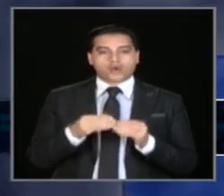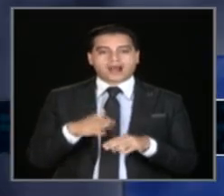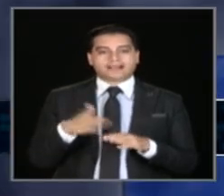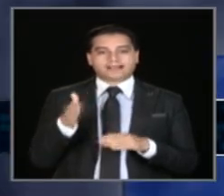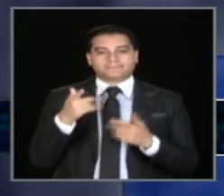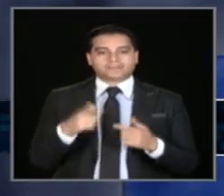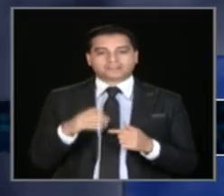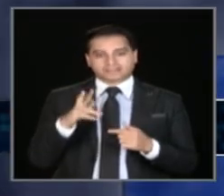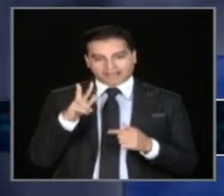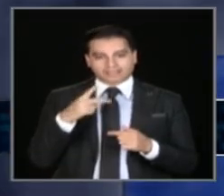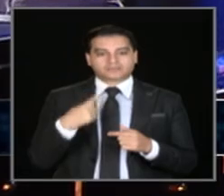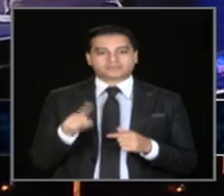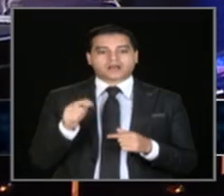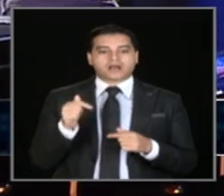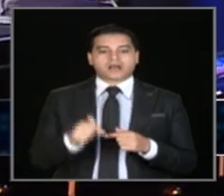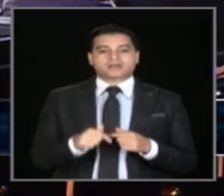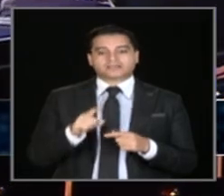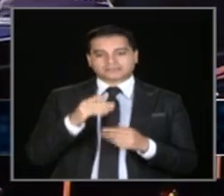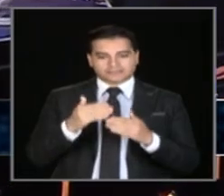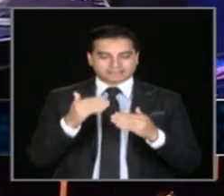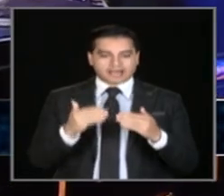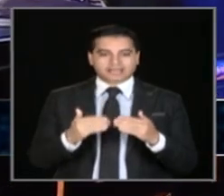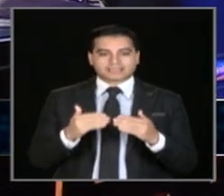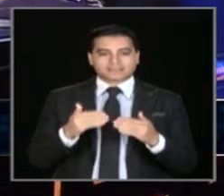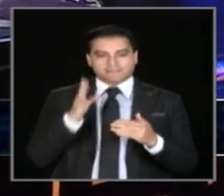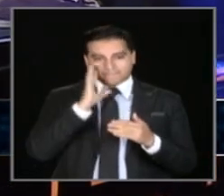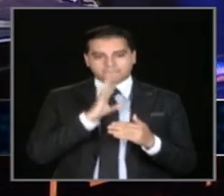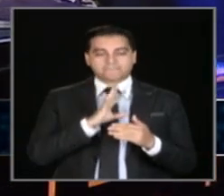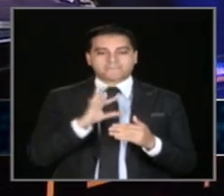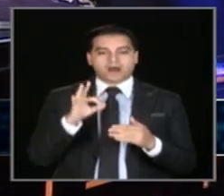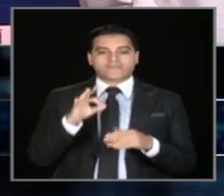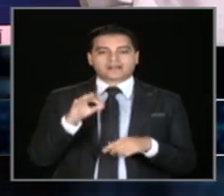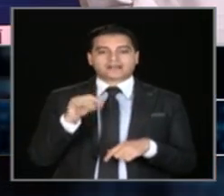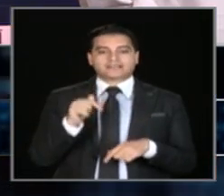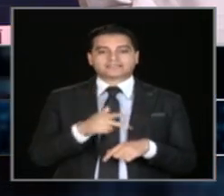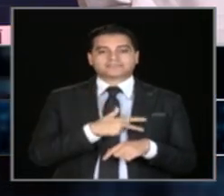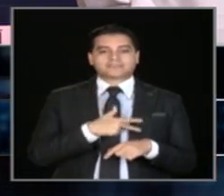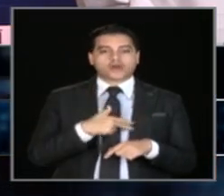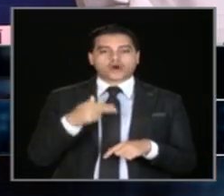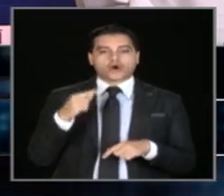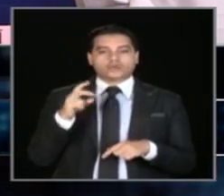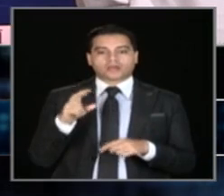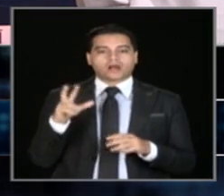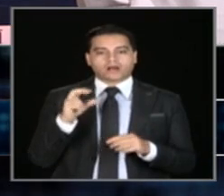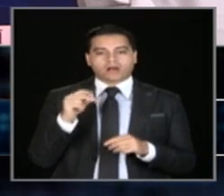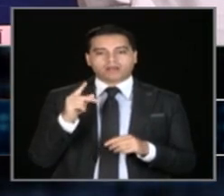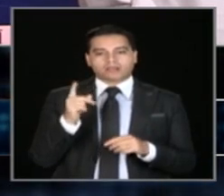جامايكا؟ 3. صح. تحدث متلازمة كوشنج نتيجة زيادة أحد هرمونات الغدة القزرية، فما هو؟